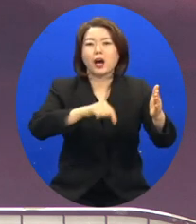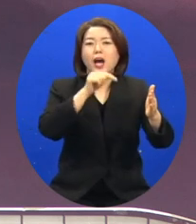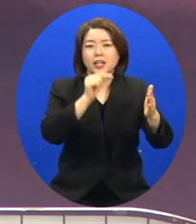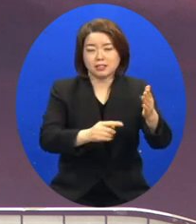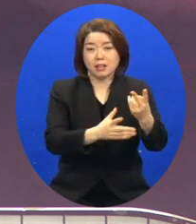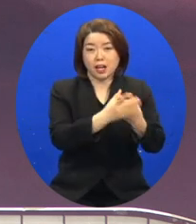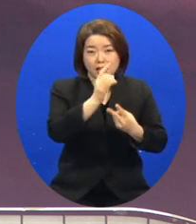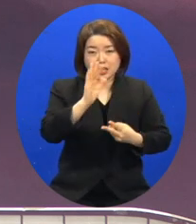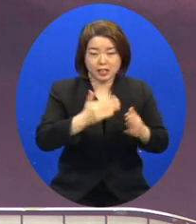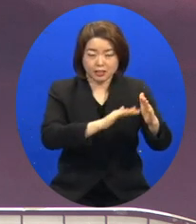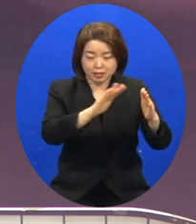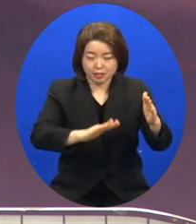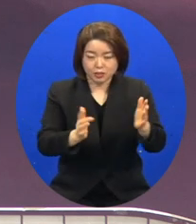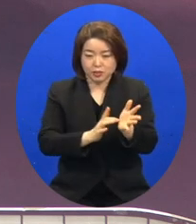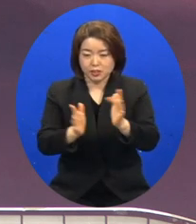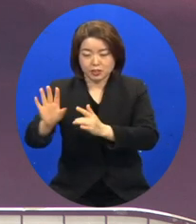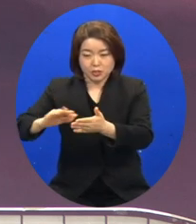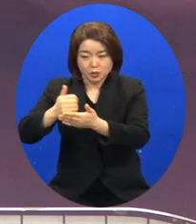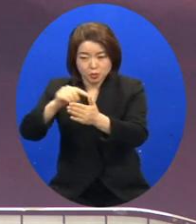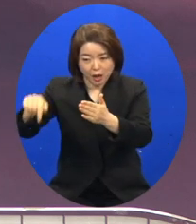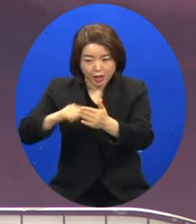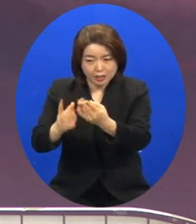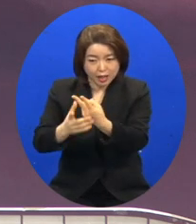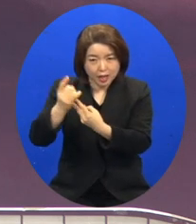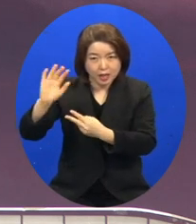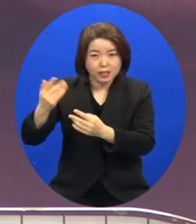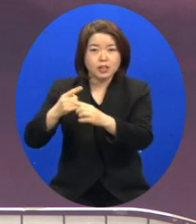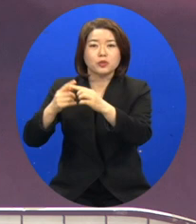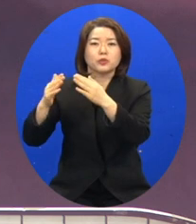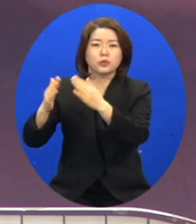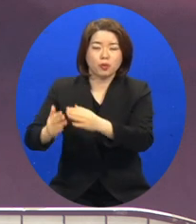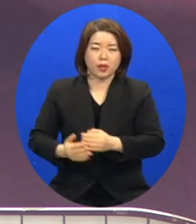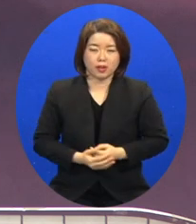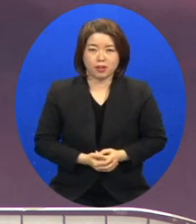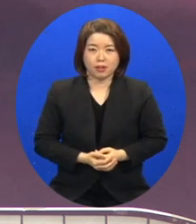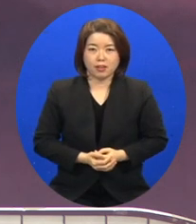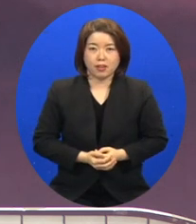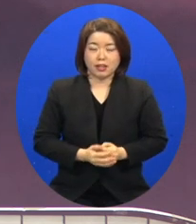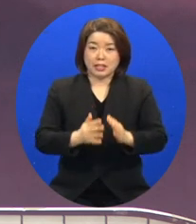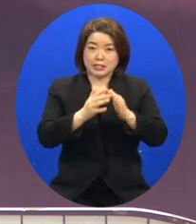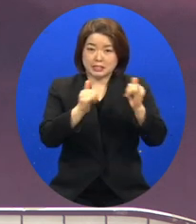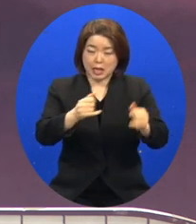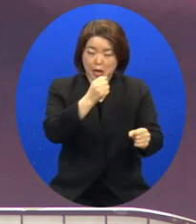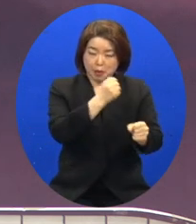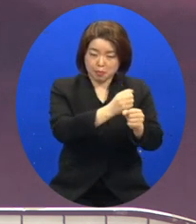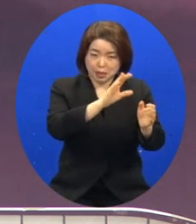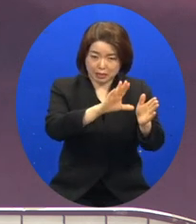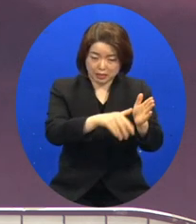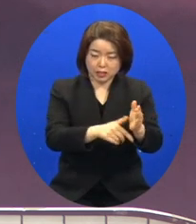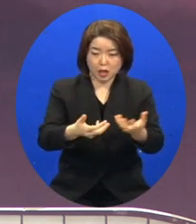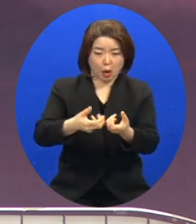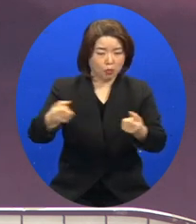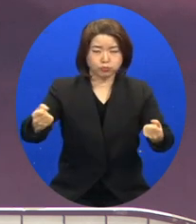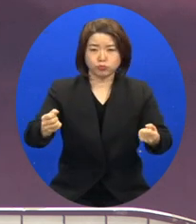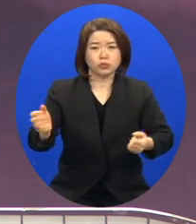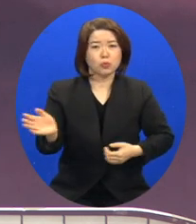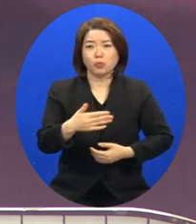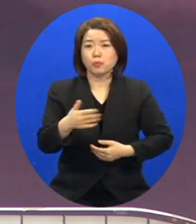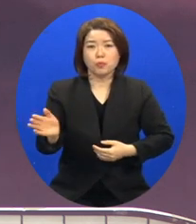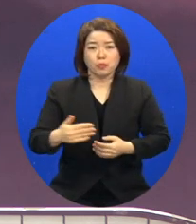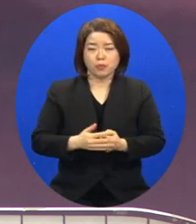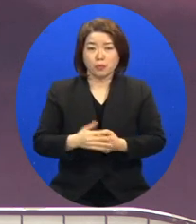안에서 하나 된 교회입니다 하나님이 사람을 만드실 때는 분 유리 라는 게 없었습니다 그런데